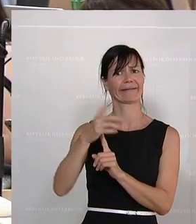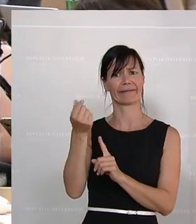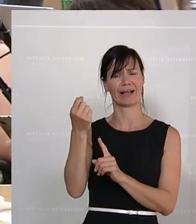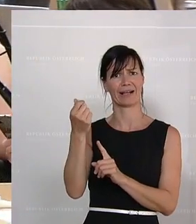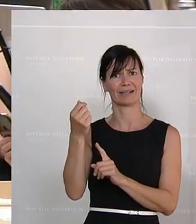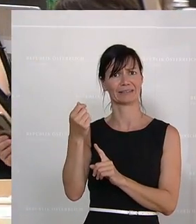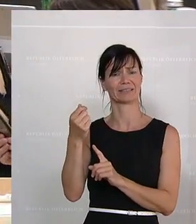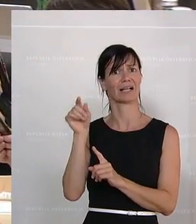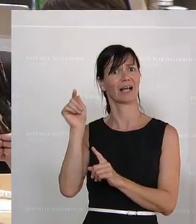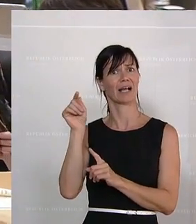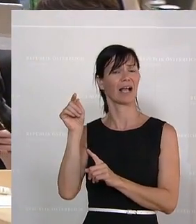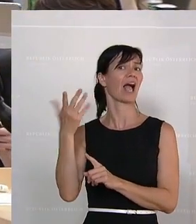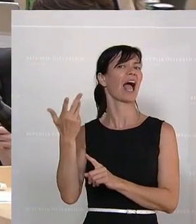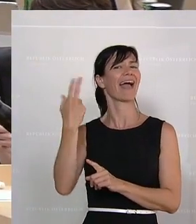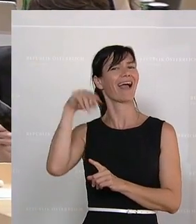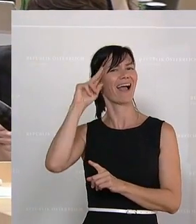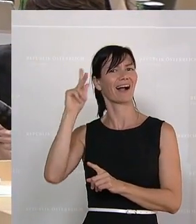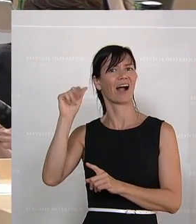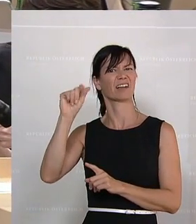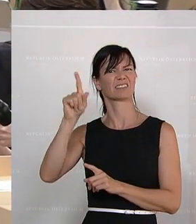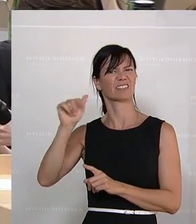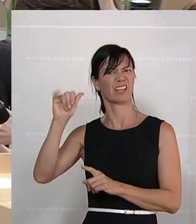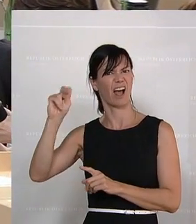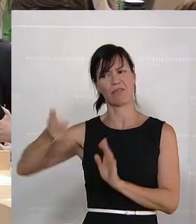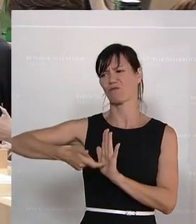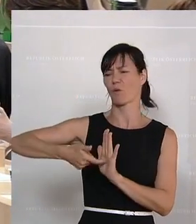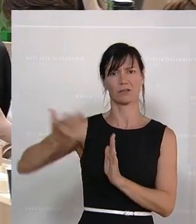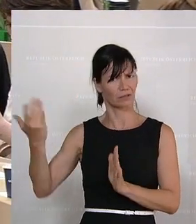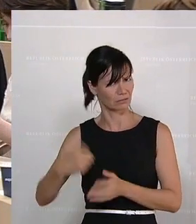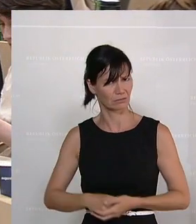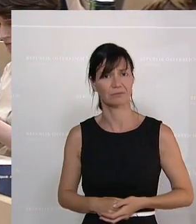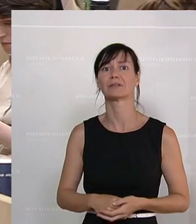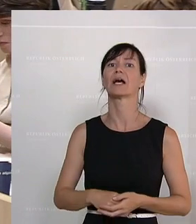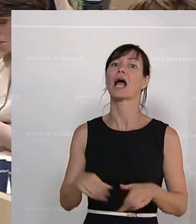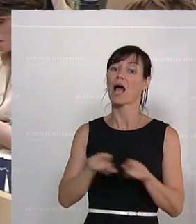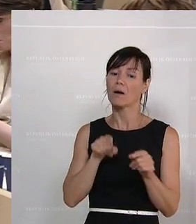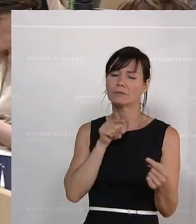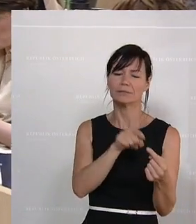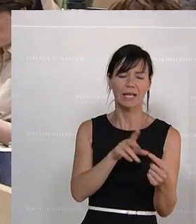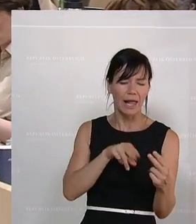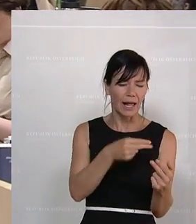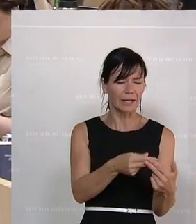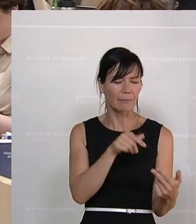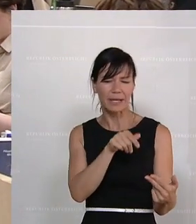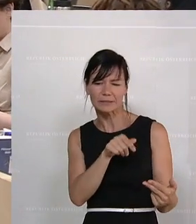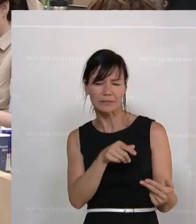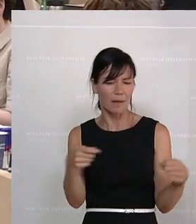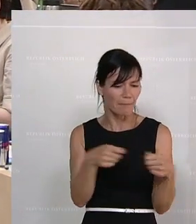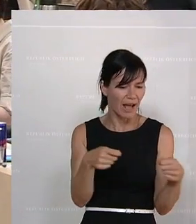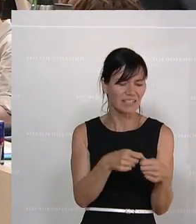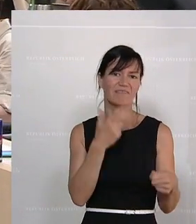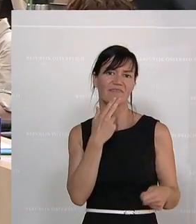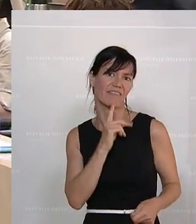katzian zweitens durch natürliche maßnahmen wie dem teuerungsausgleich bei den menschen in den unteren einkommensbereichen